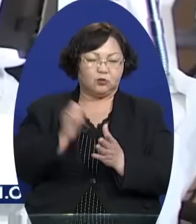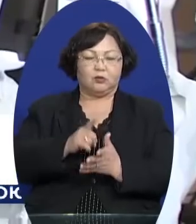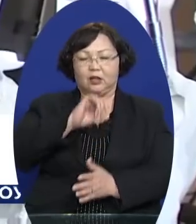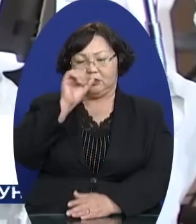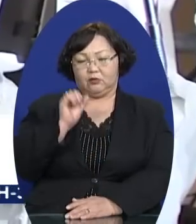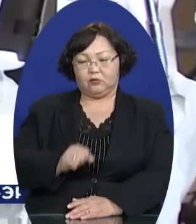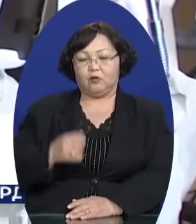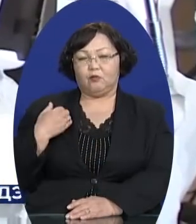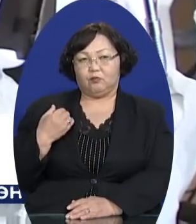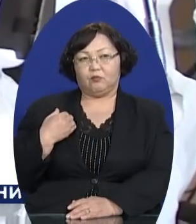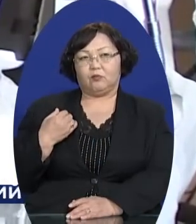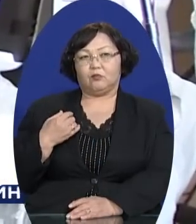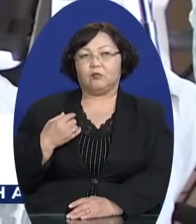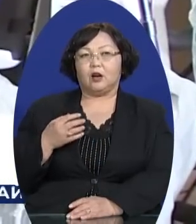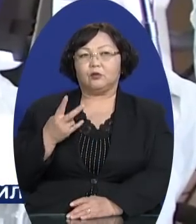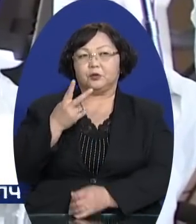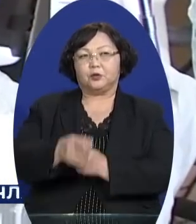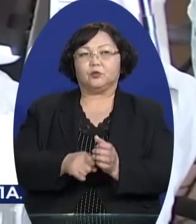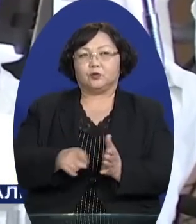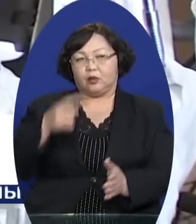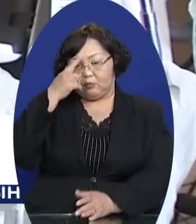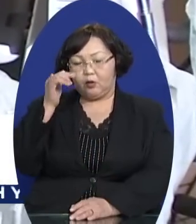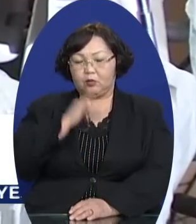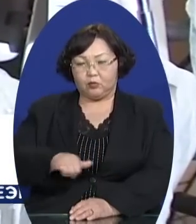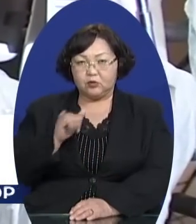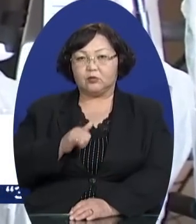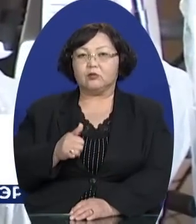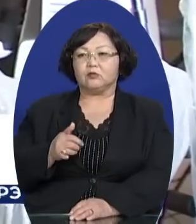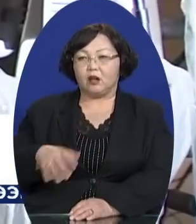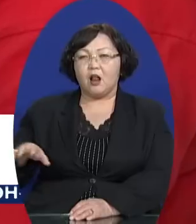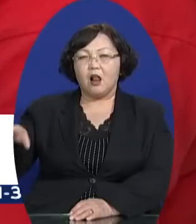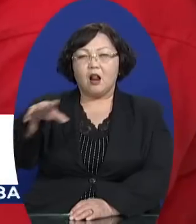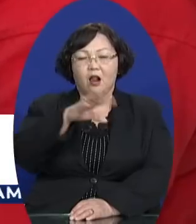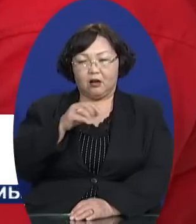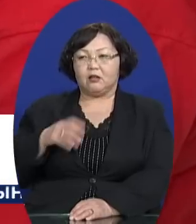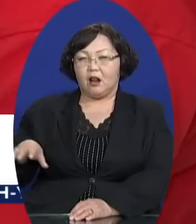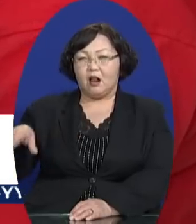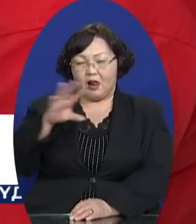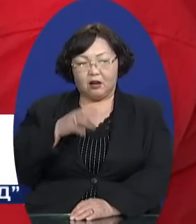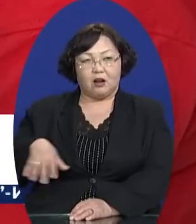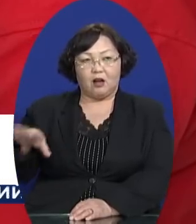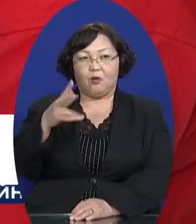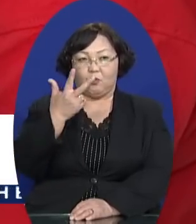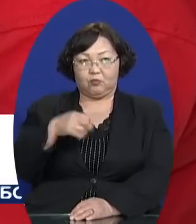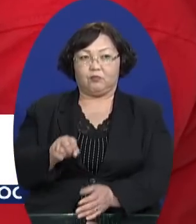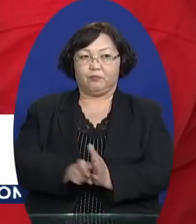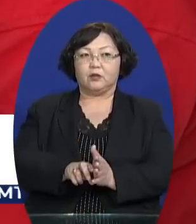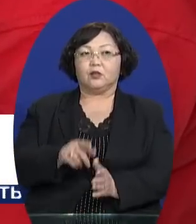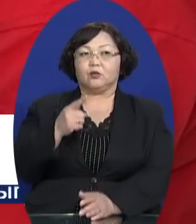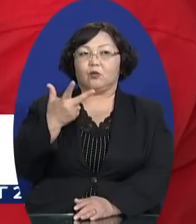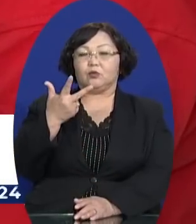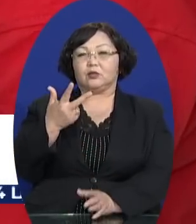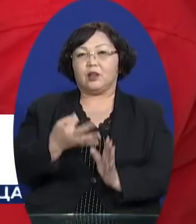эсрэг үндэсний аяны хүрээнд Монгол улсыг 3 удаа тойрох хэмжээний зам тулж давхарцсан тоогоор 130 мянган гаруй иргэнг урьдчилан сэргийлэх